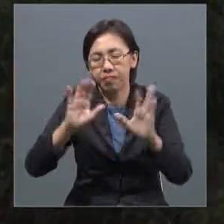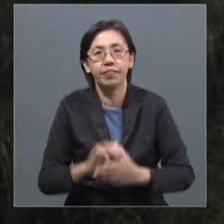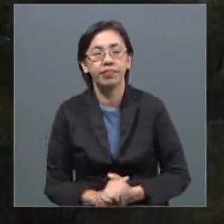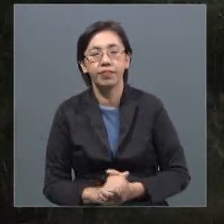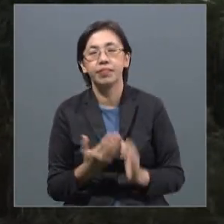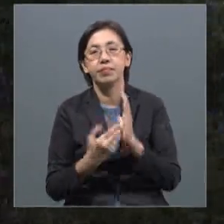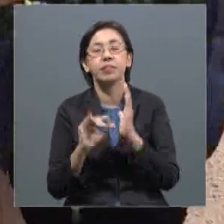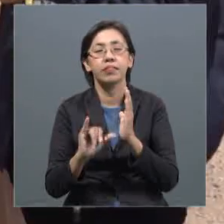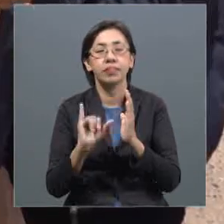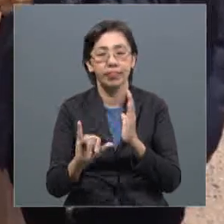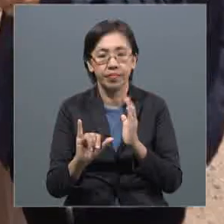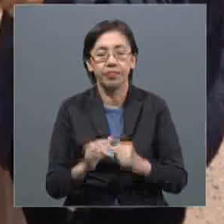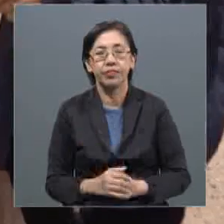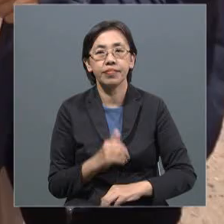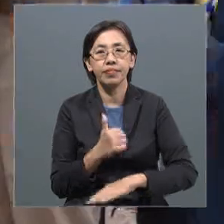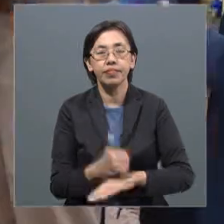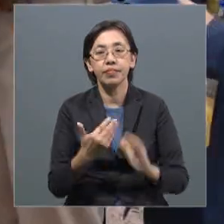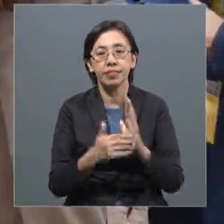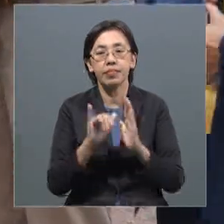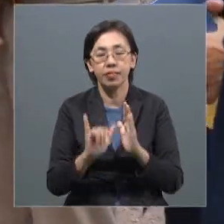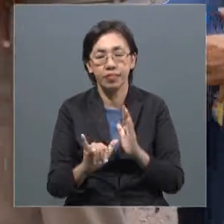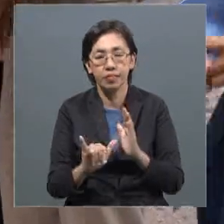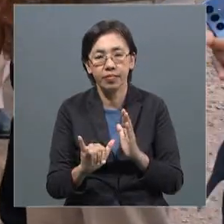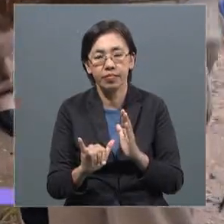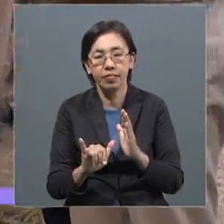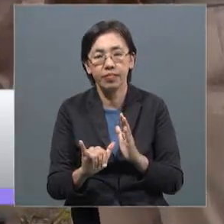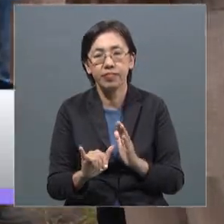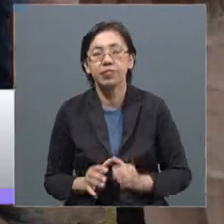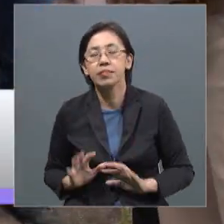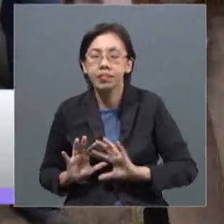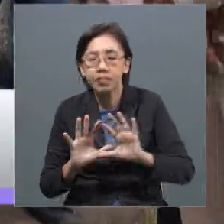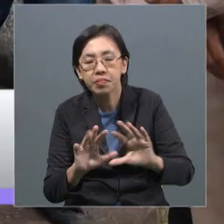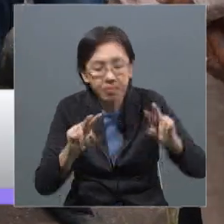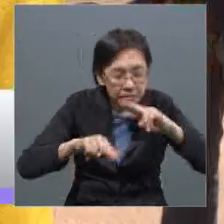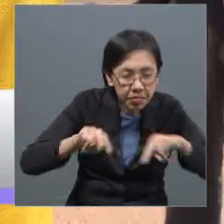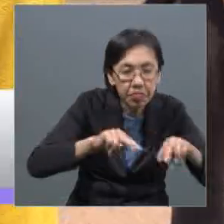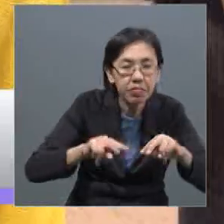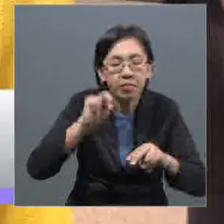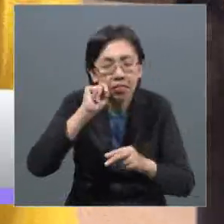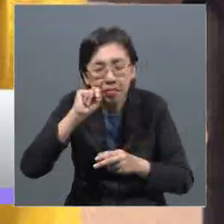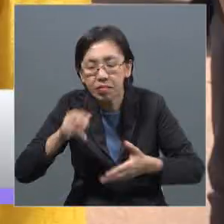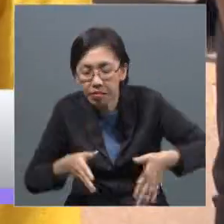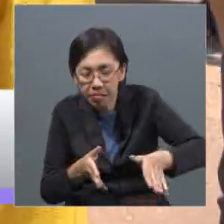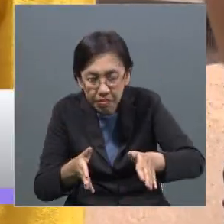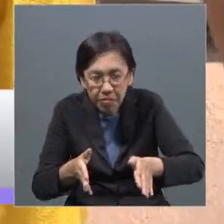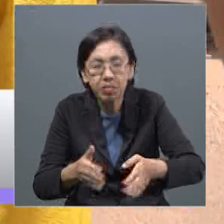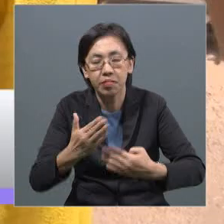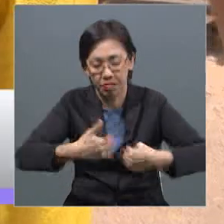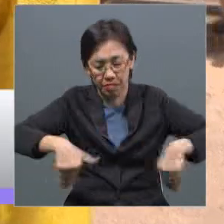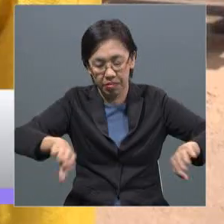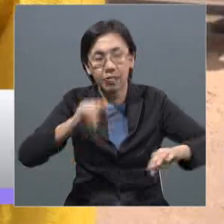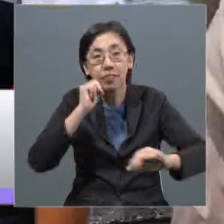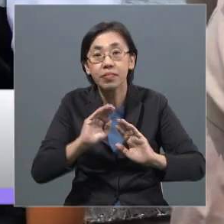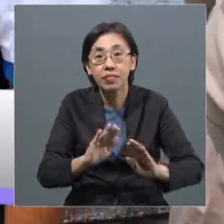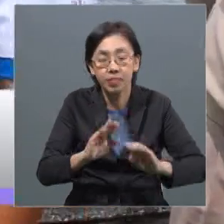ยโสธรค่ะผู้ว่าราชการจังหวัดนายชนินทองสุขก็ไปติดตามสถานการณ์น้ำและความมั่นคงแข็งแรงของอ่างเก็บน้ำ